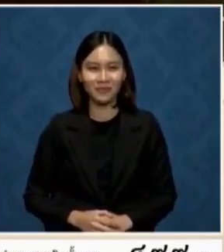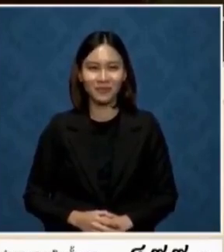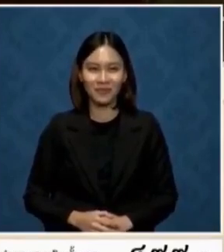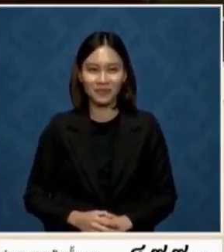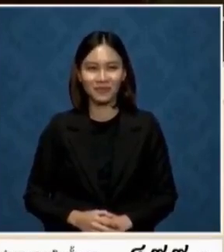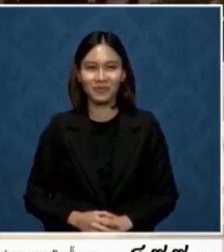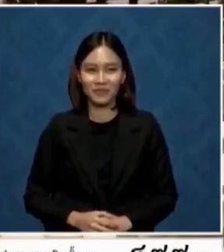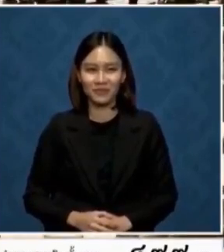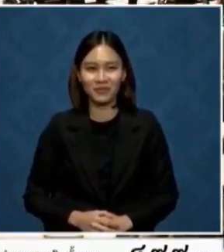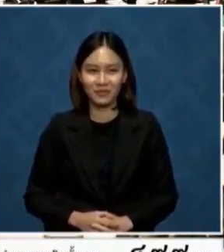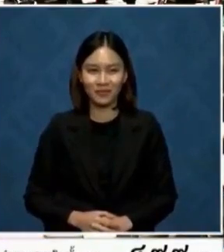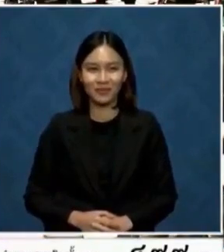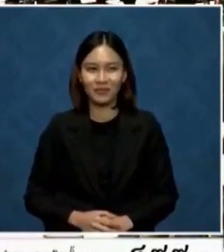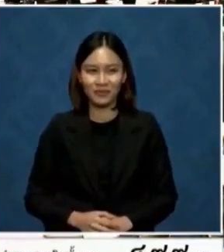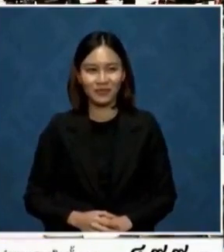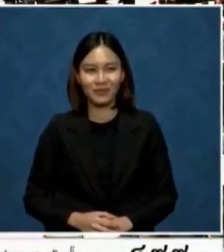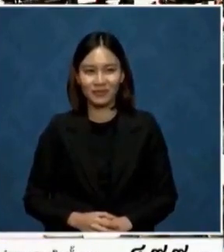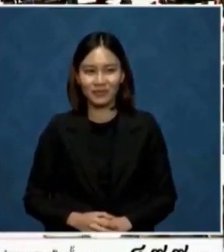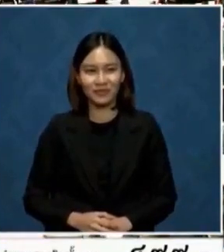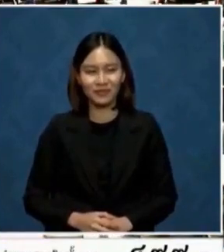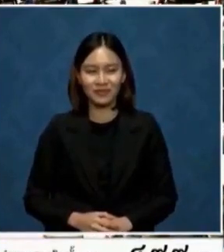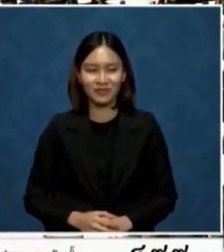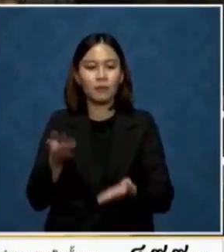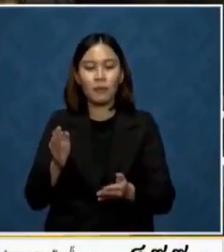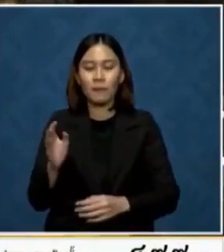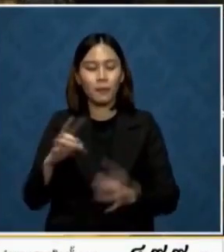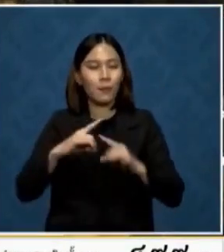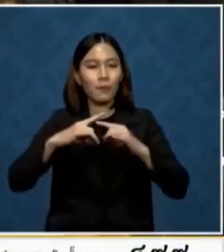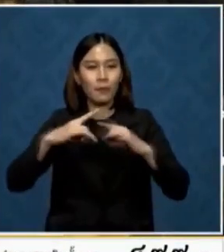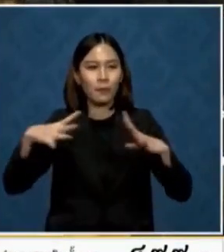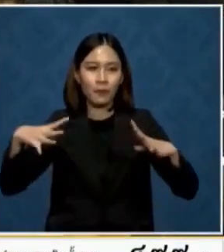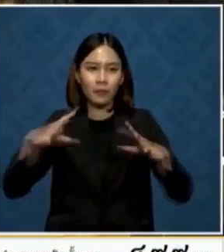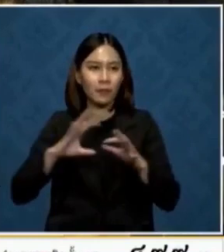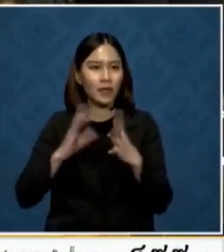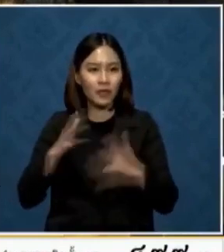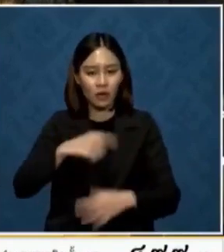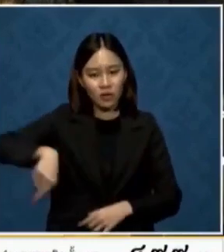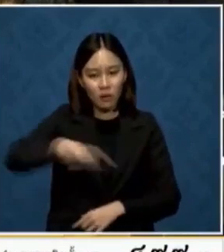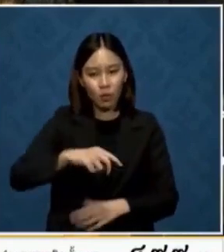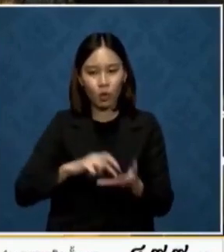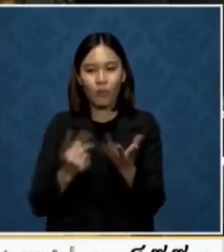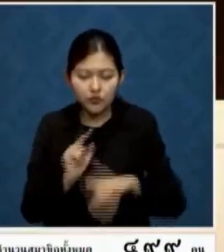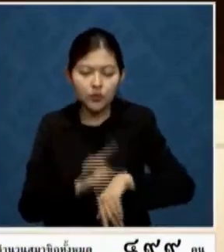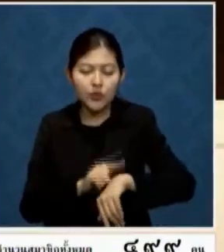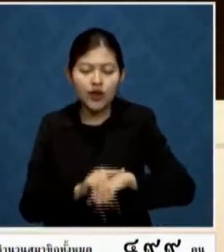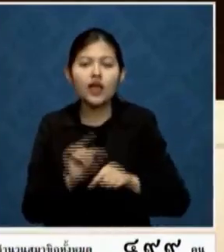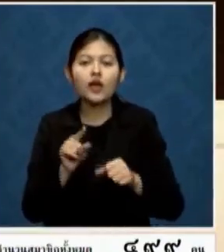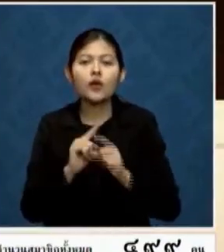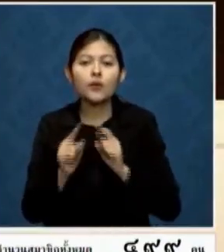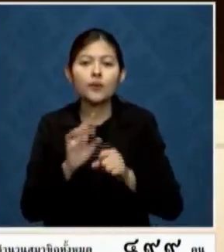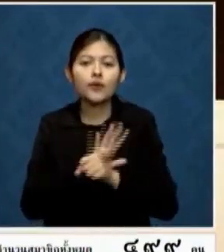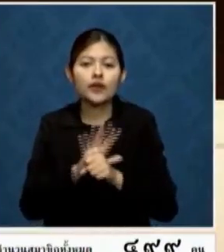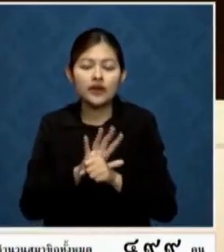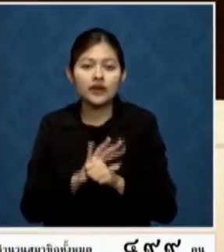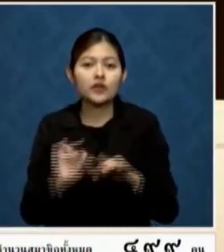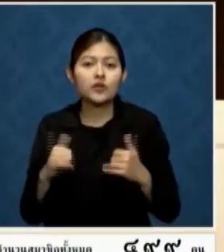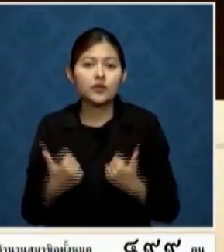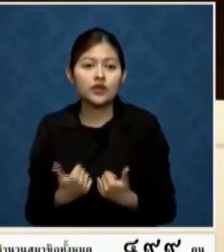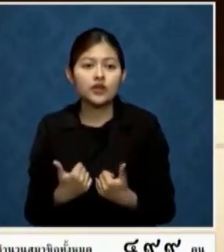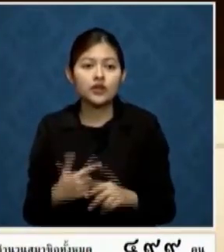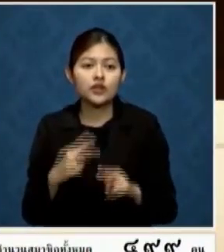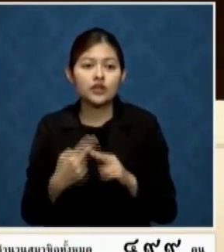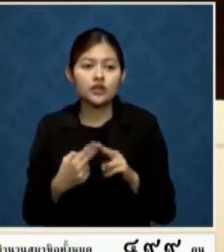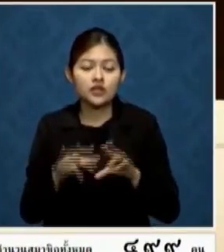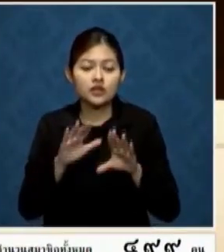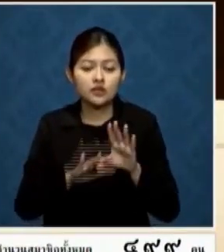วันนี้มีการตั้งกระทู้ถามสดกระทู้ที่ถือว่าดุเดือดเลือด